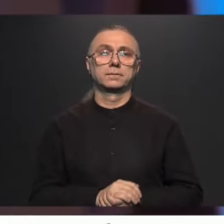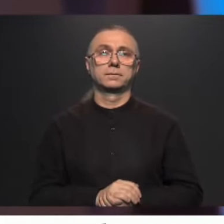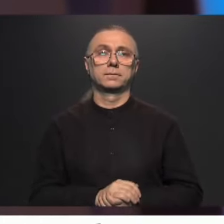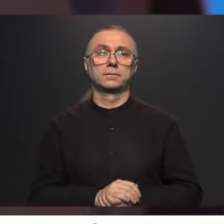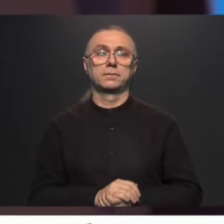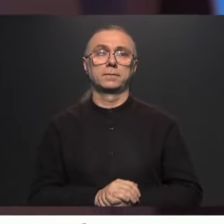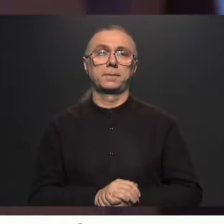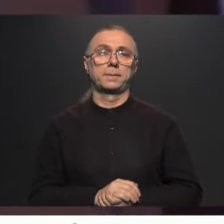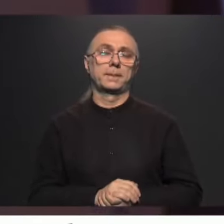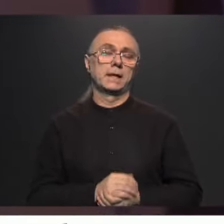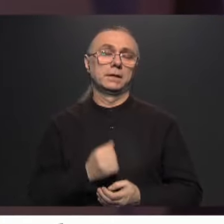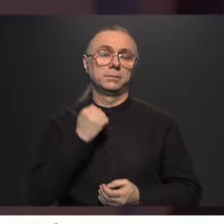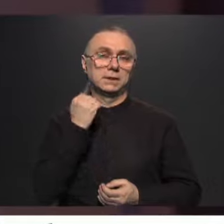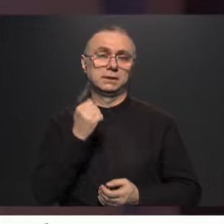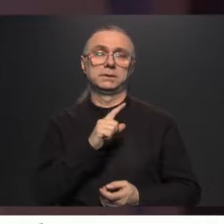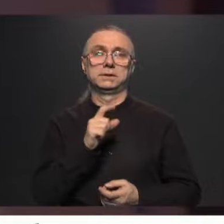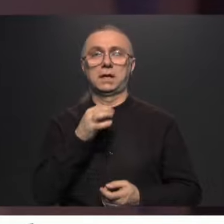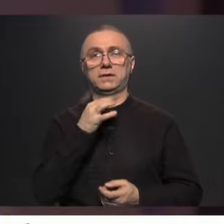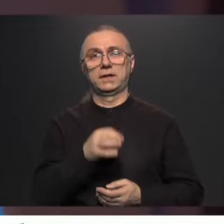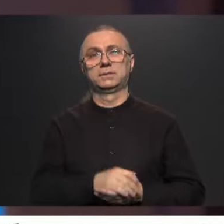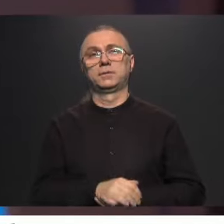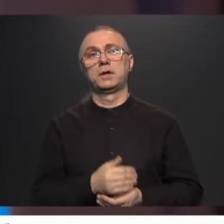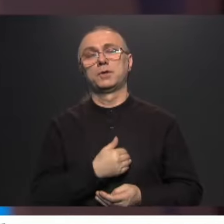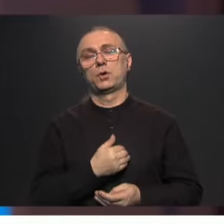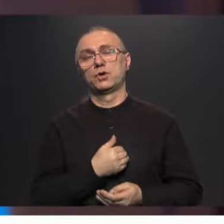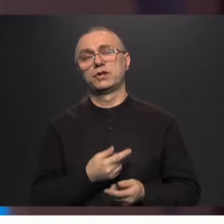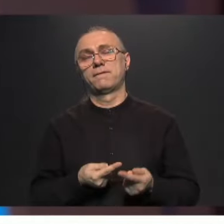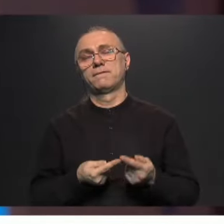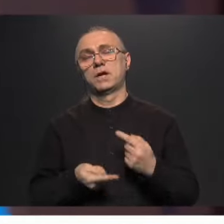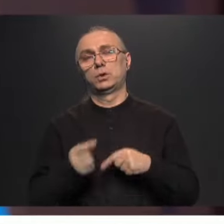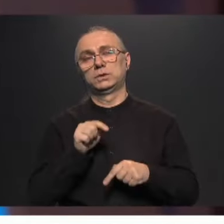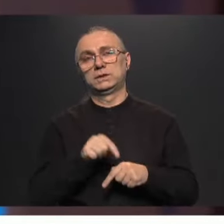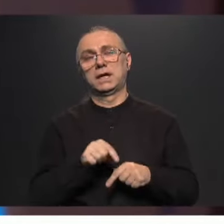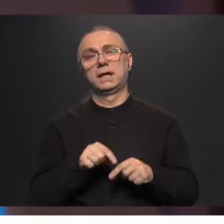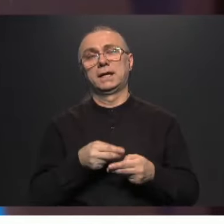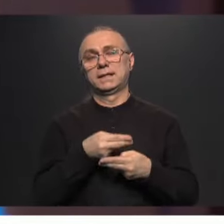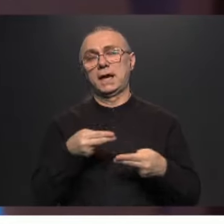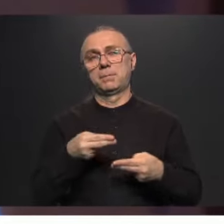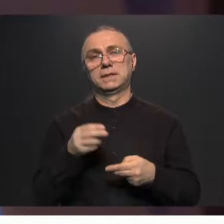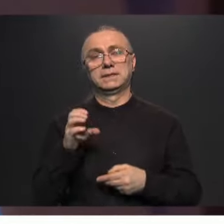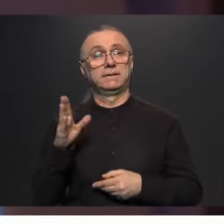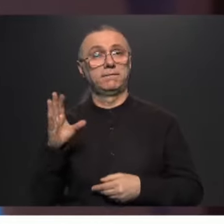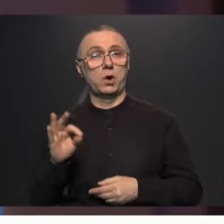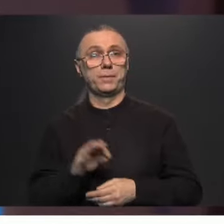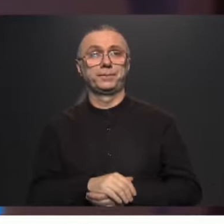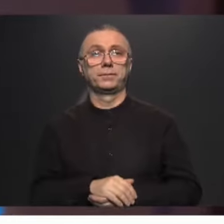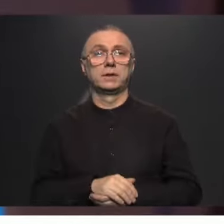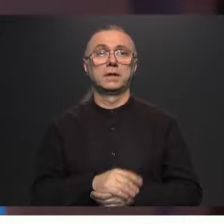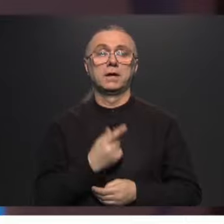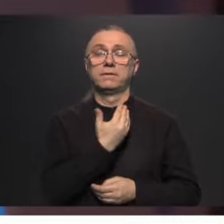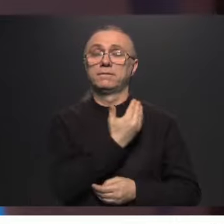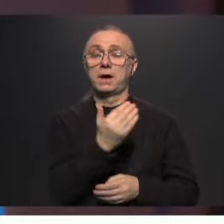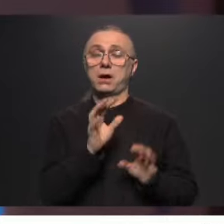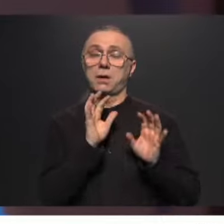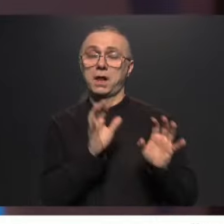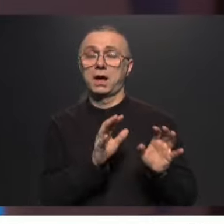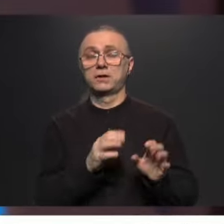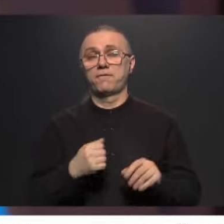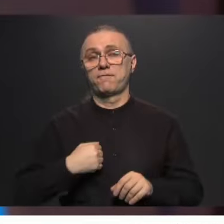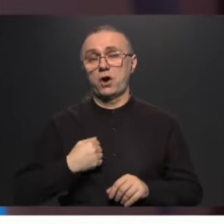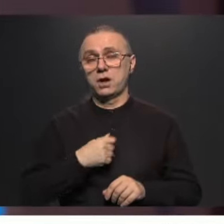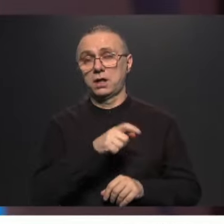Вот. Спасибо вам большое за ответ. А мне действительно хочется вернуться к теме СВО, и даже не столько СВО, хотя вы окормляете военных, и всегда у